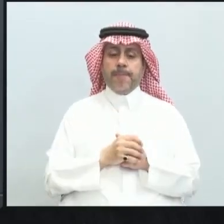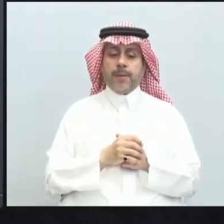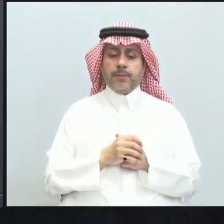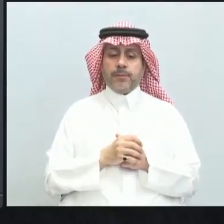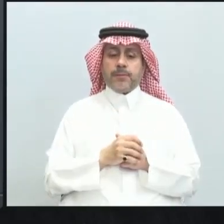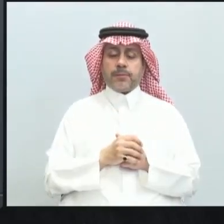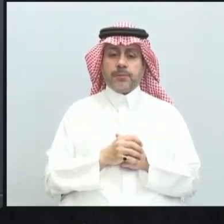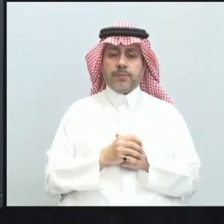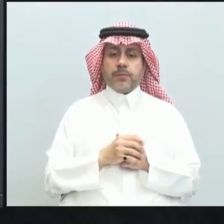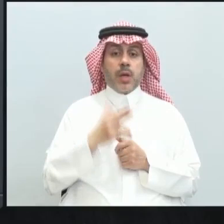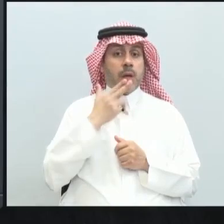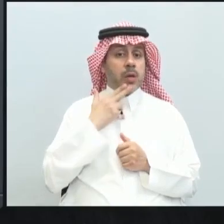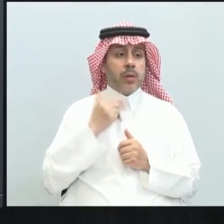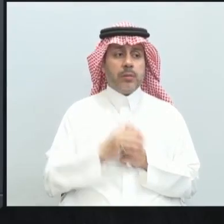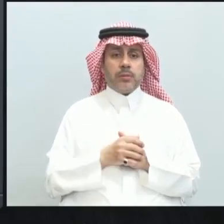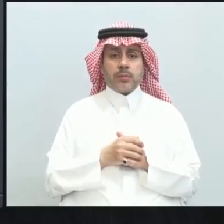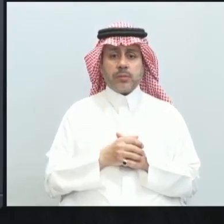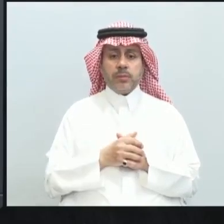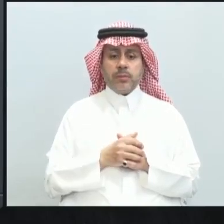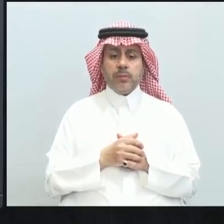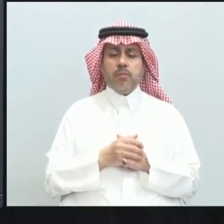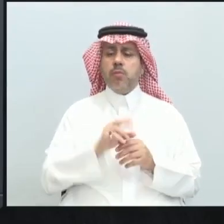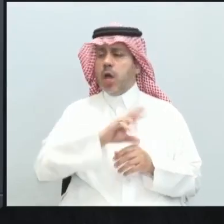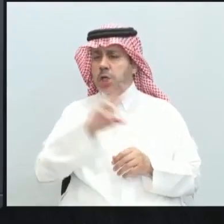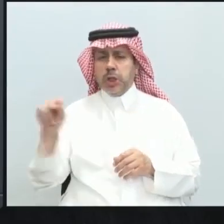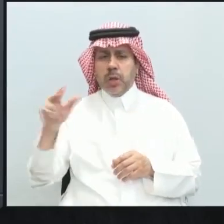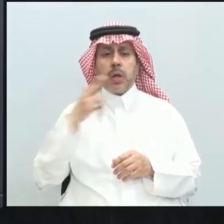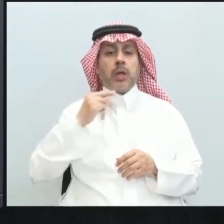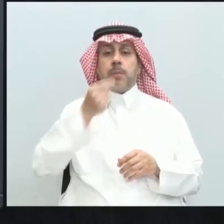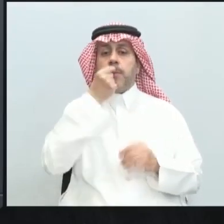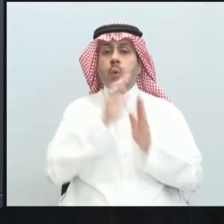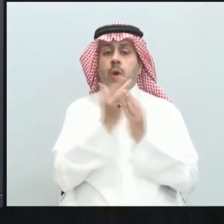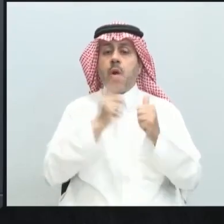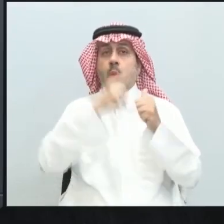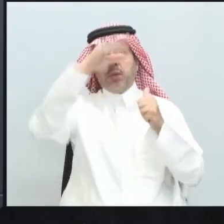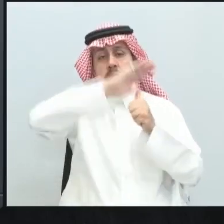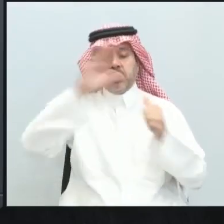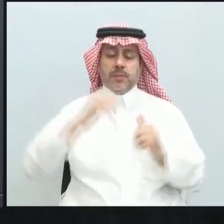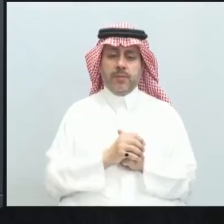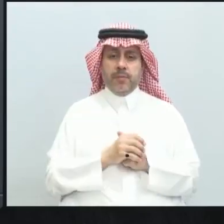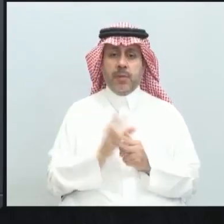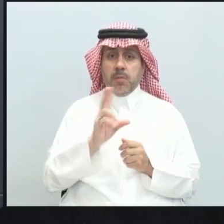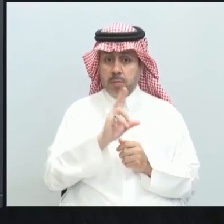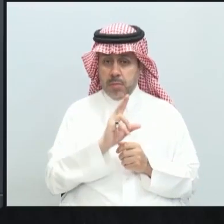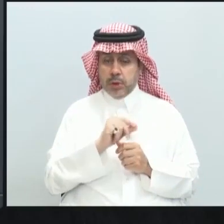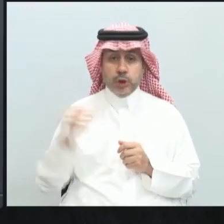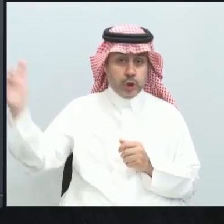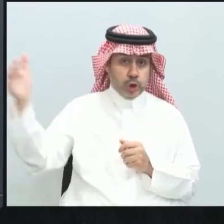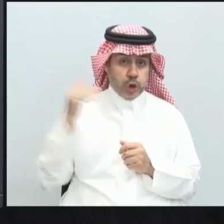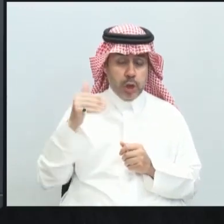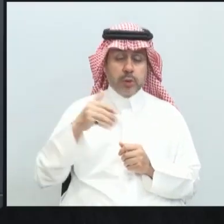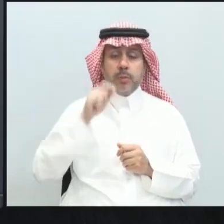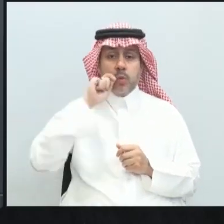فليفرحوا هو خير مما يجمعون ولهذا لما جاءت ابن الصدقه الى عمر رضي الله عنه